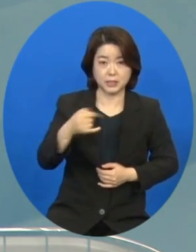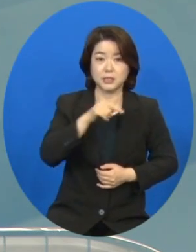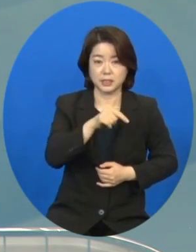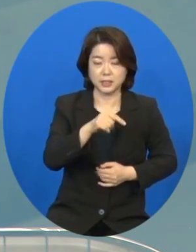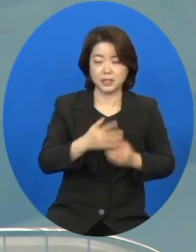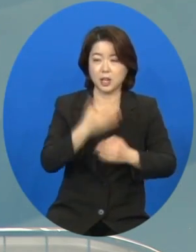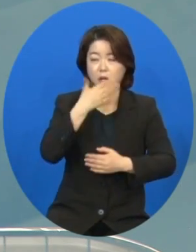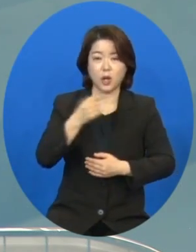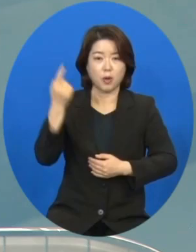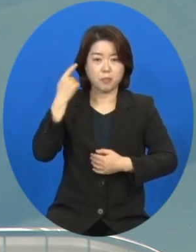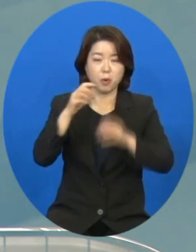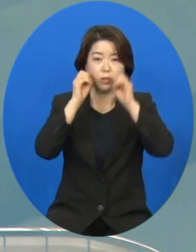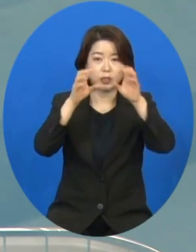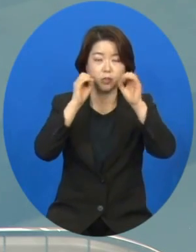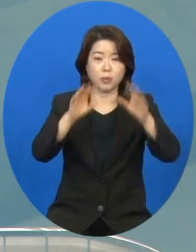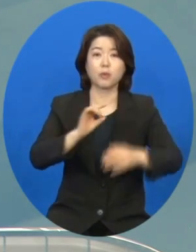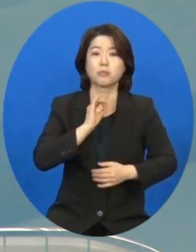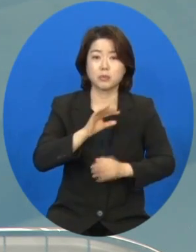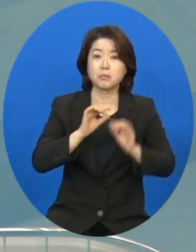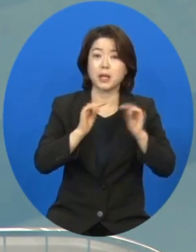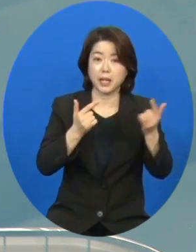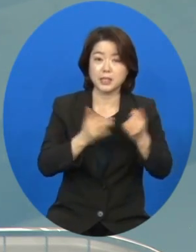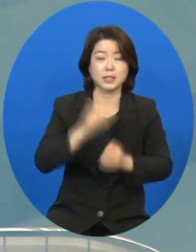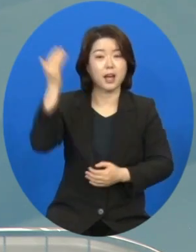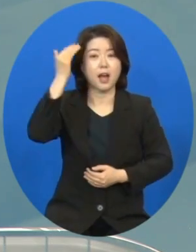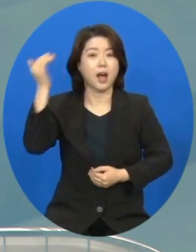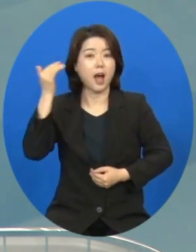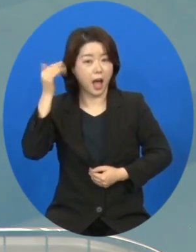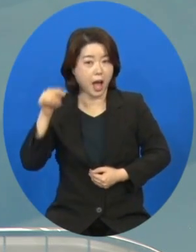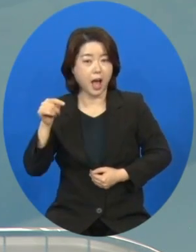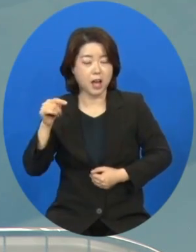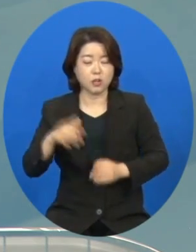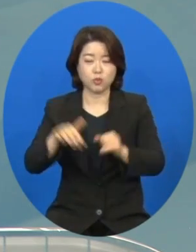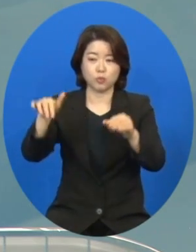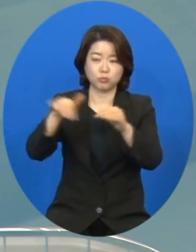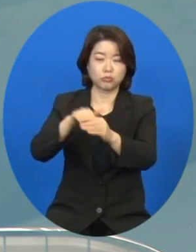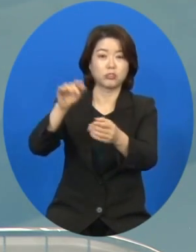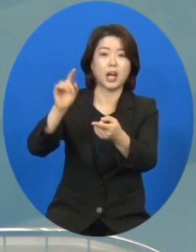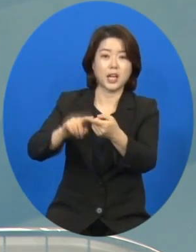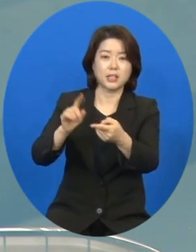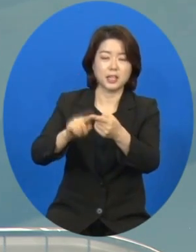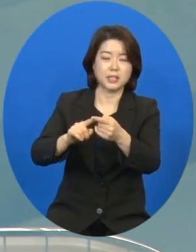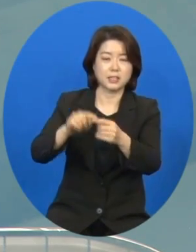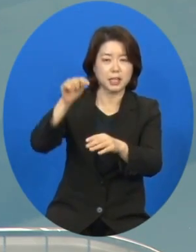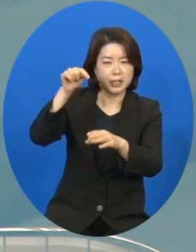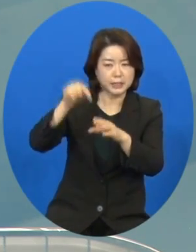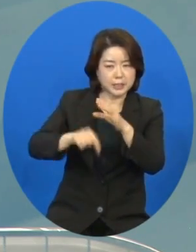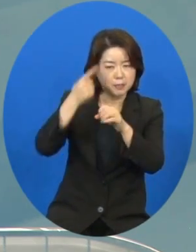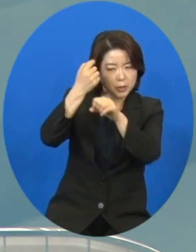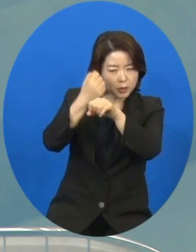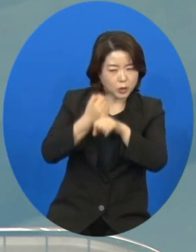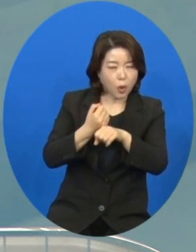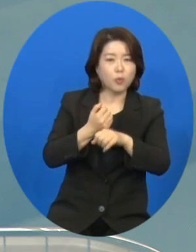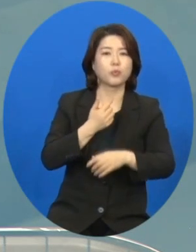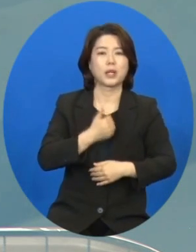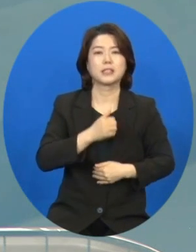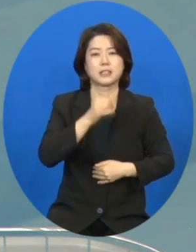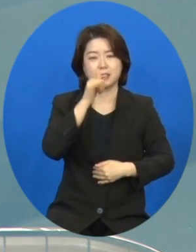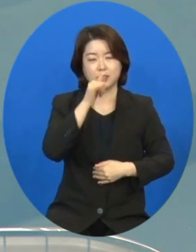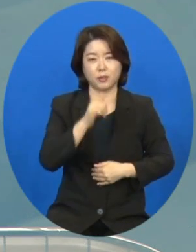전파를 하는 것뿐만 아니고 한국 문화에 대하여 깊은 연구를 하신